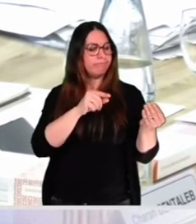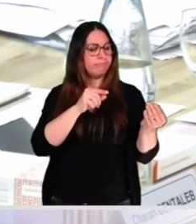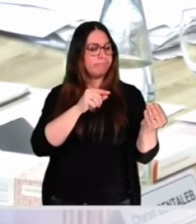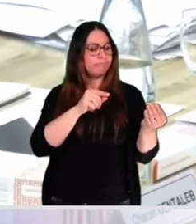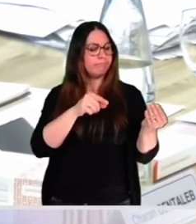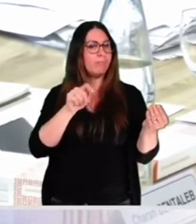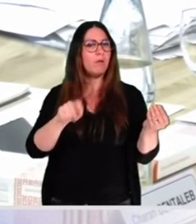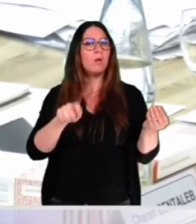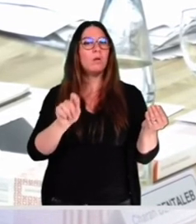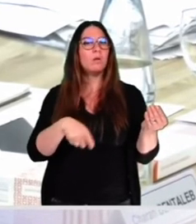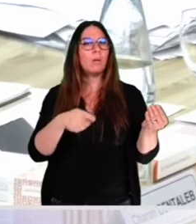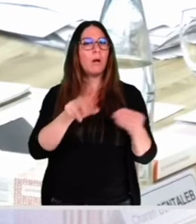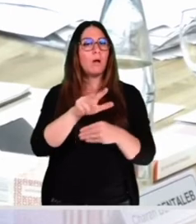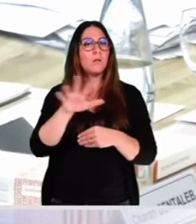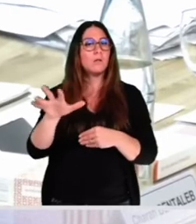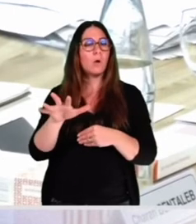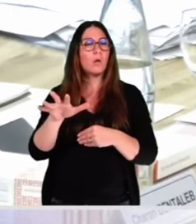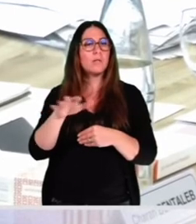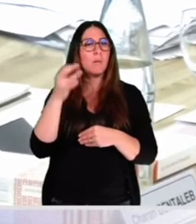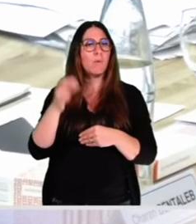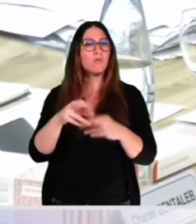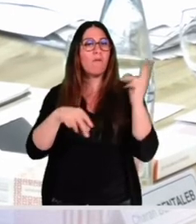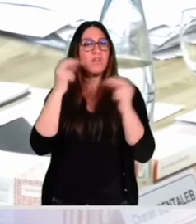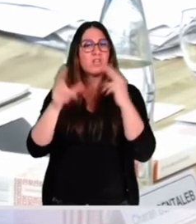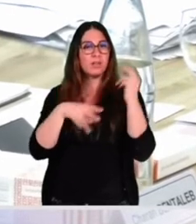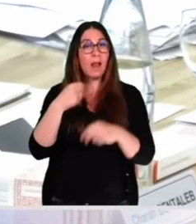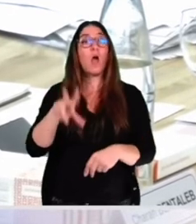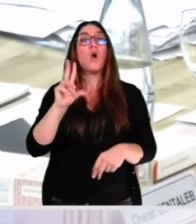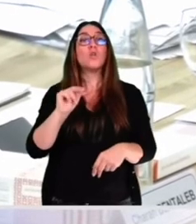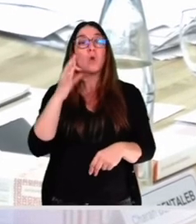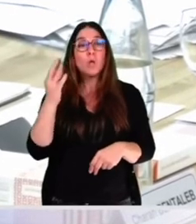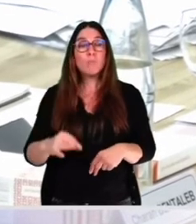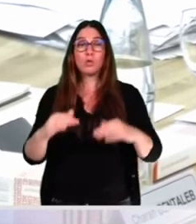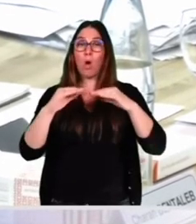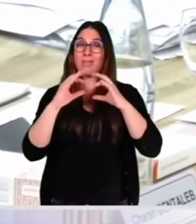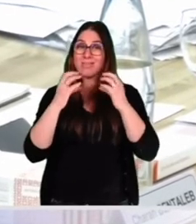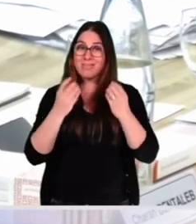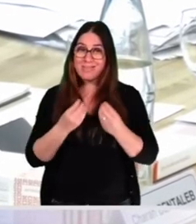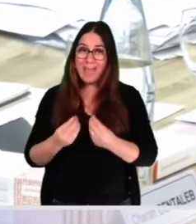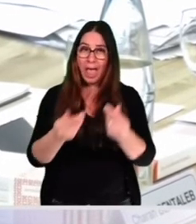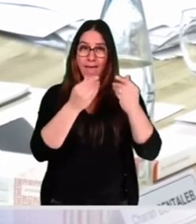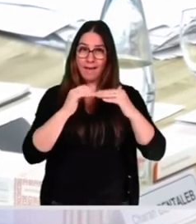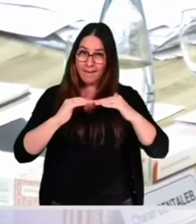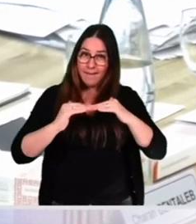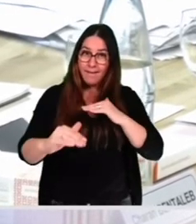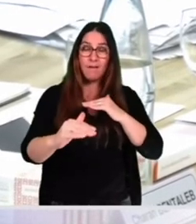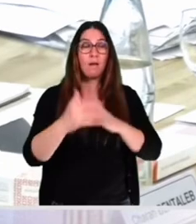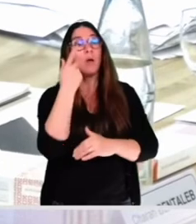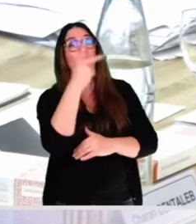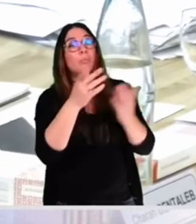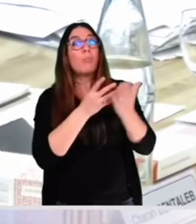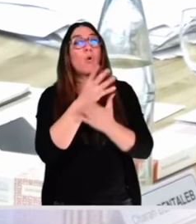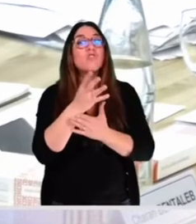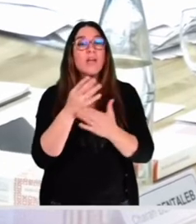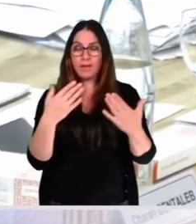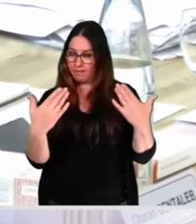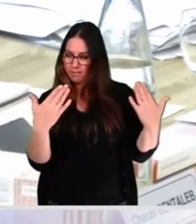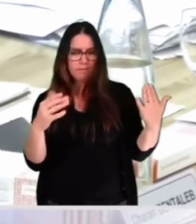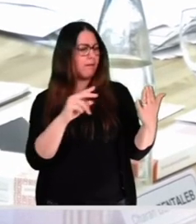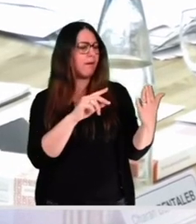y avoir 35% de surface végétalisée et 30% de pleine terre. Et dans votre projet,